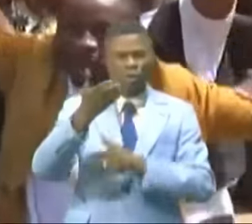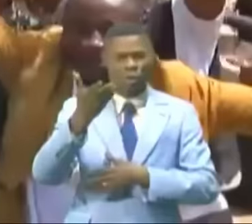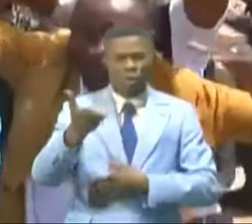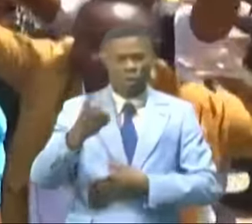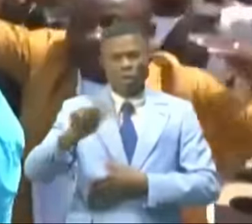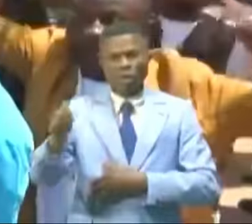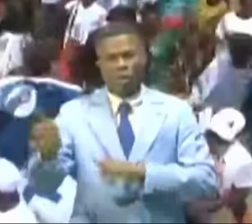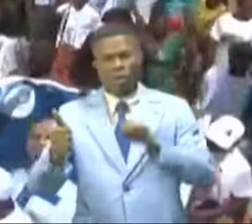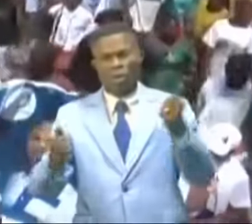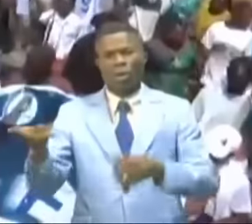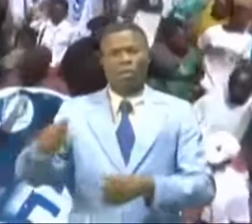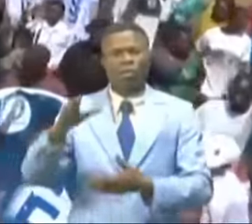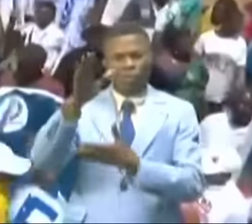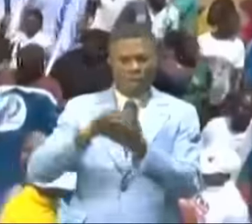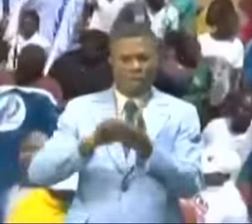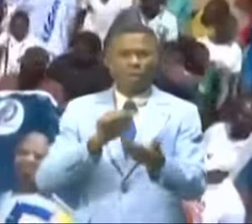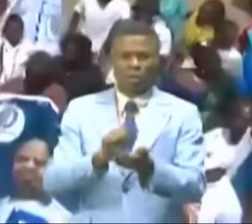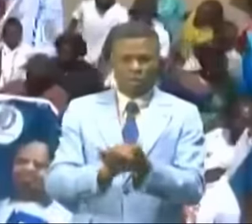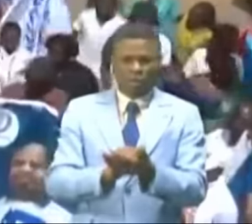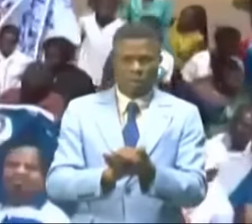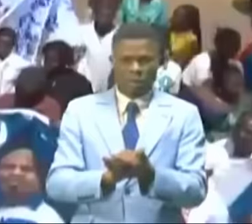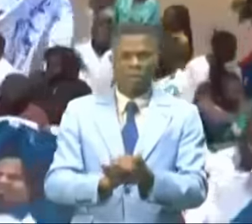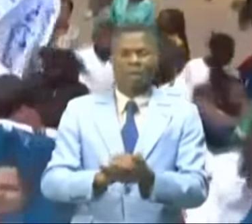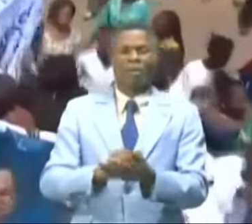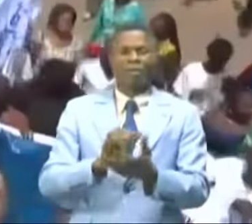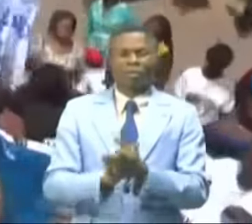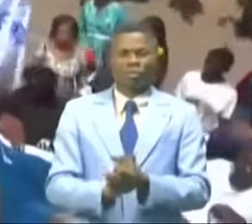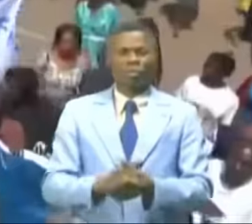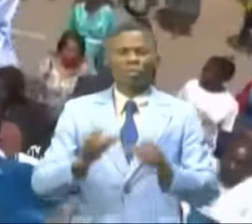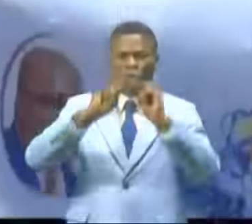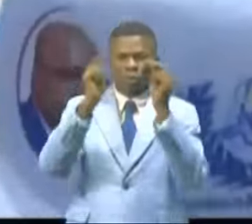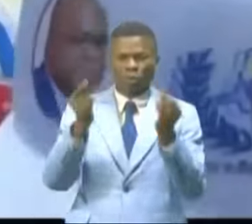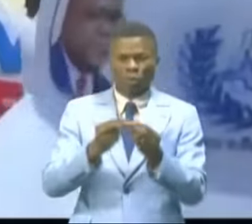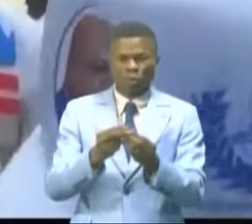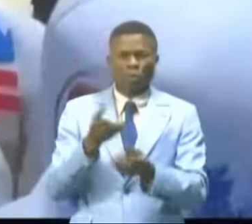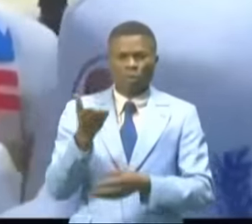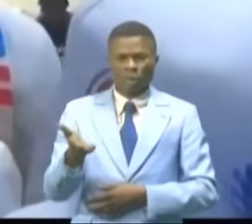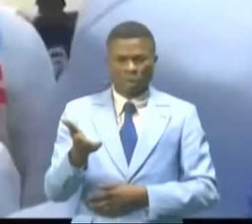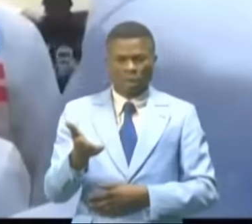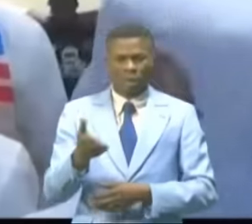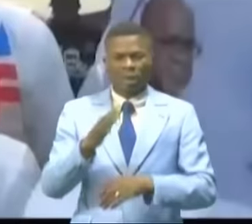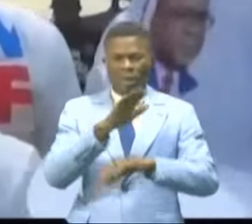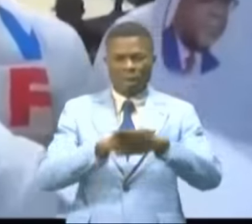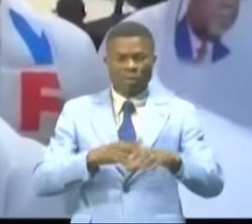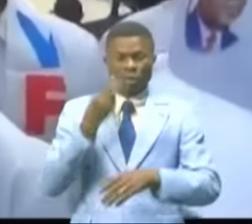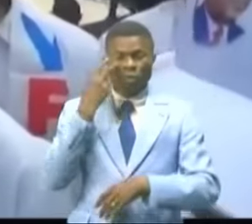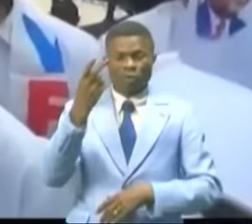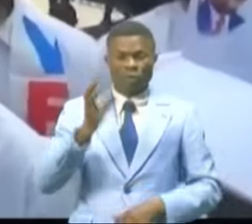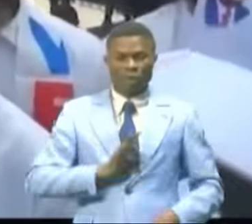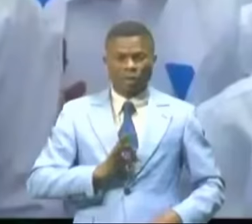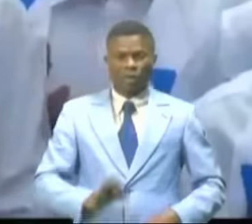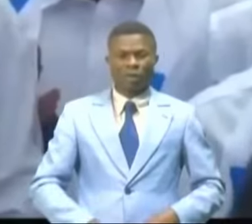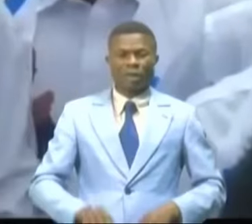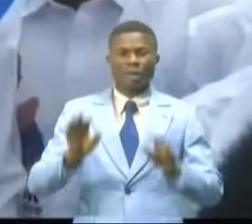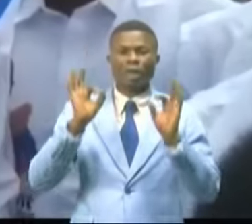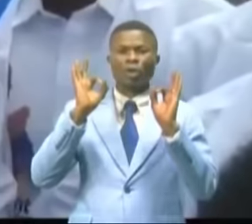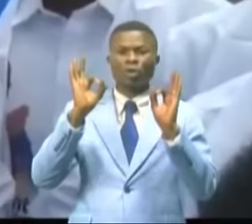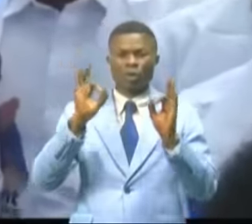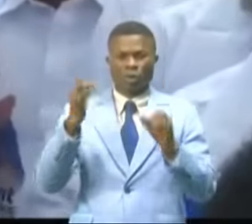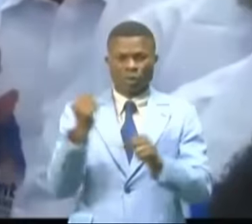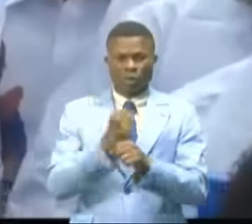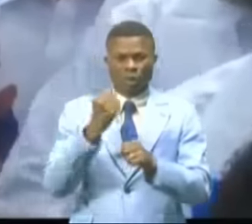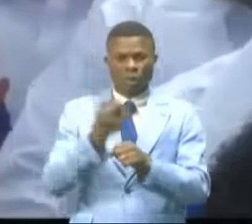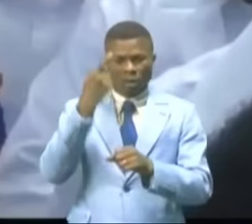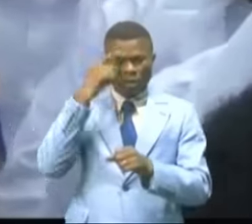autres provinces où sont implanter les antennes de ces structures qu'on appelle Vision Fatshi Rénovée, qui œuvrent pour